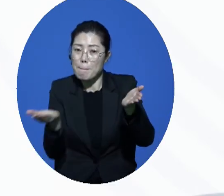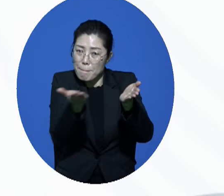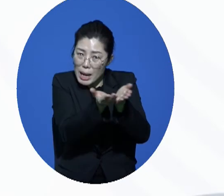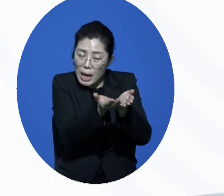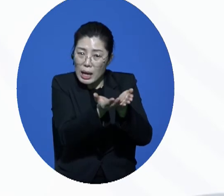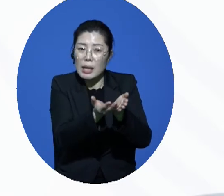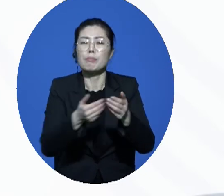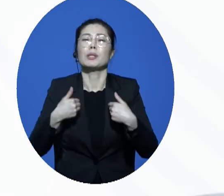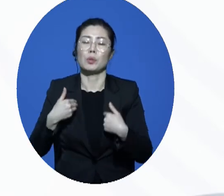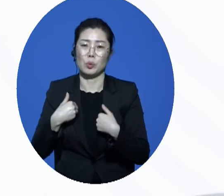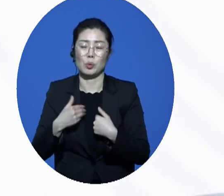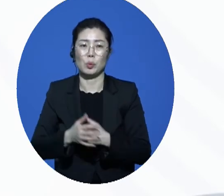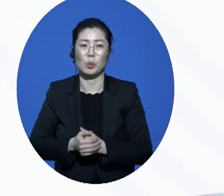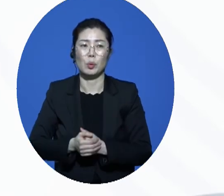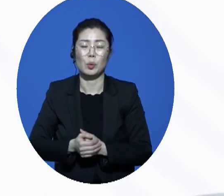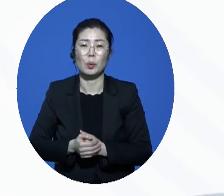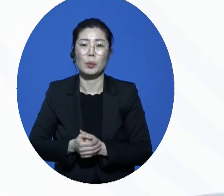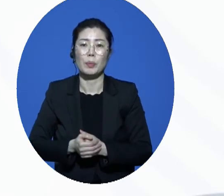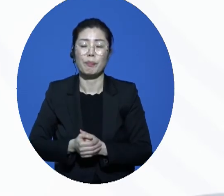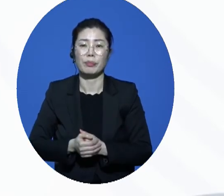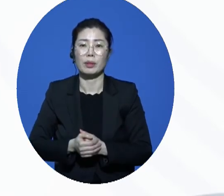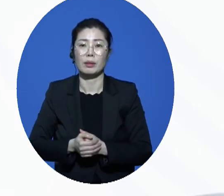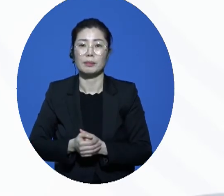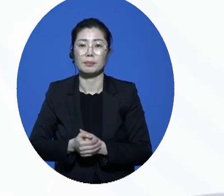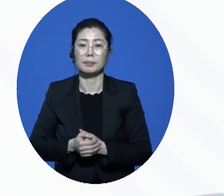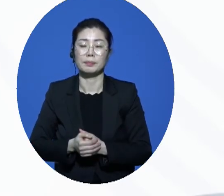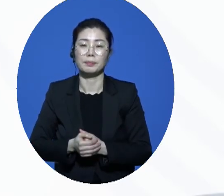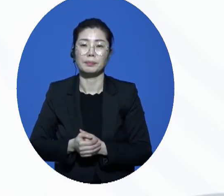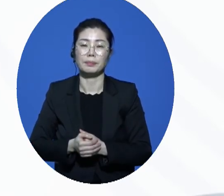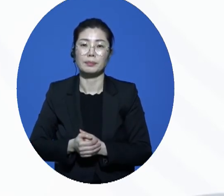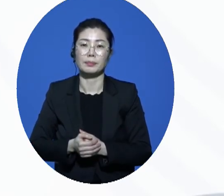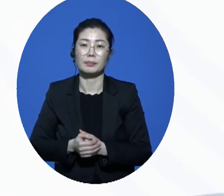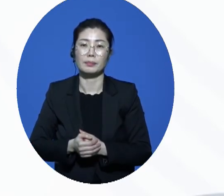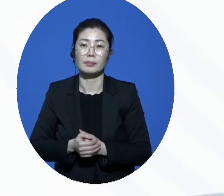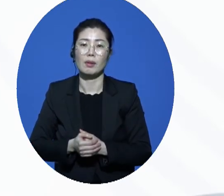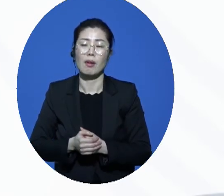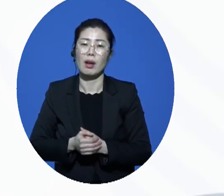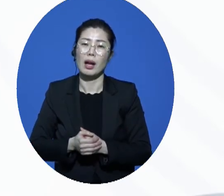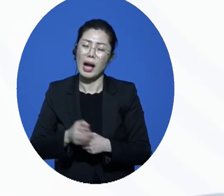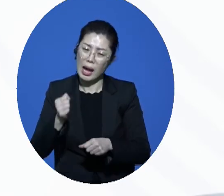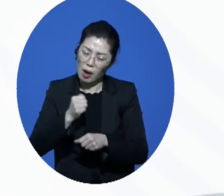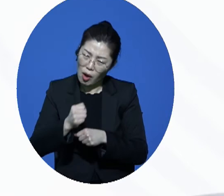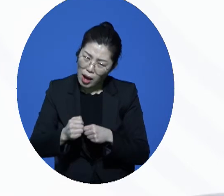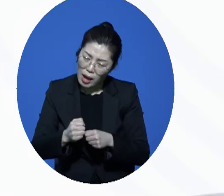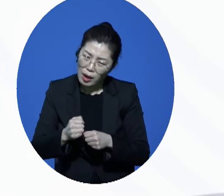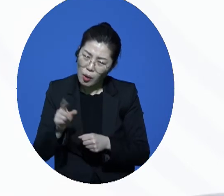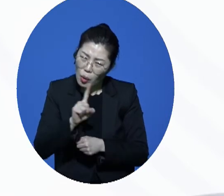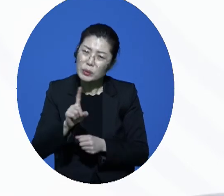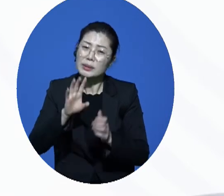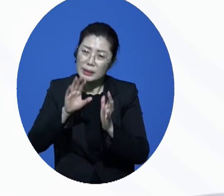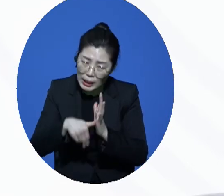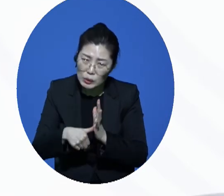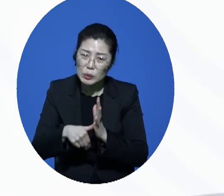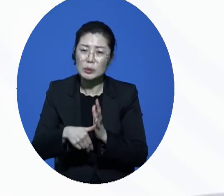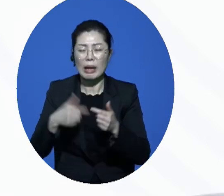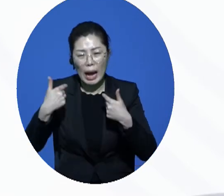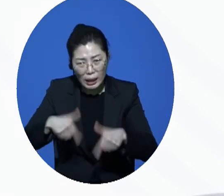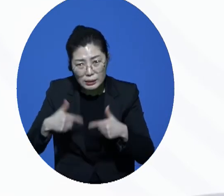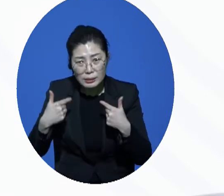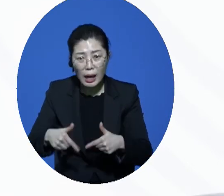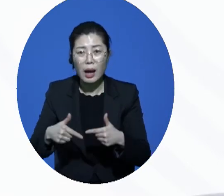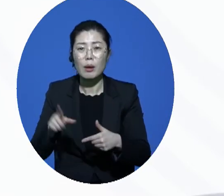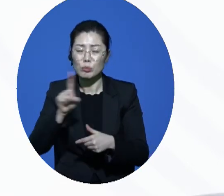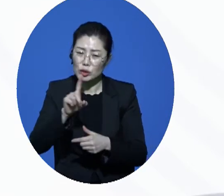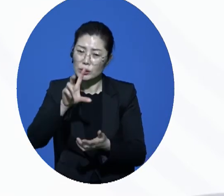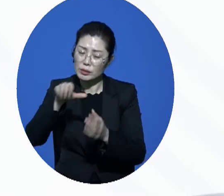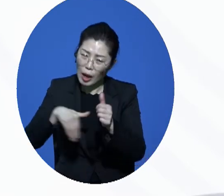메르스 소송의 마지막의 결론은 이렇게 가져가려고 합니다. 언제든 상시적으로 어떤